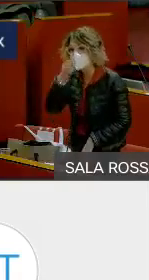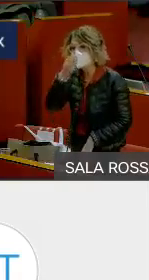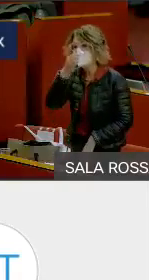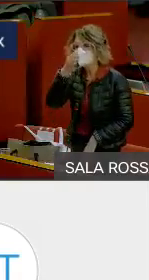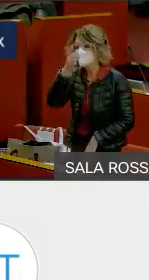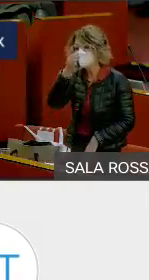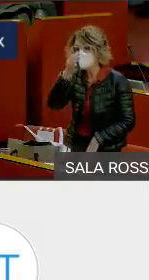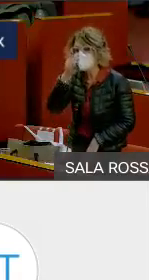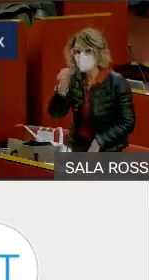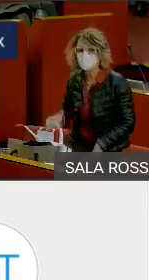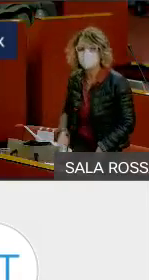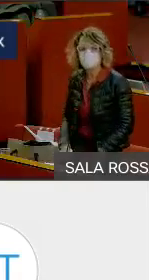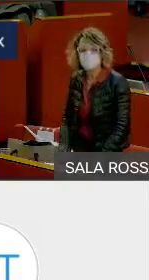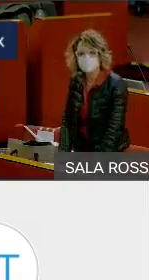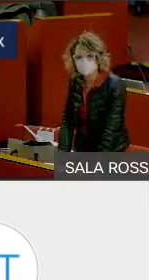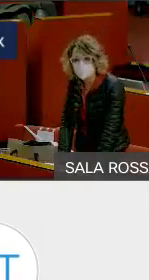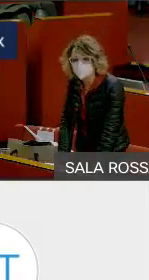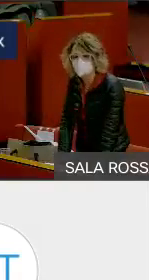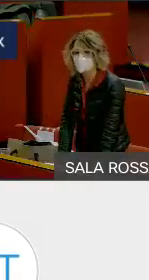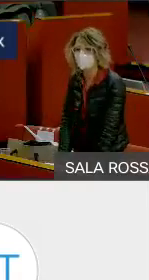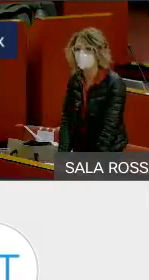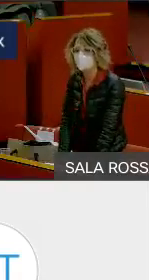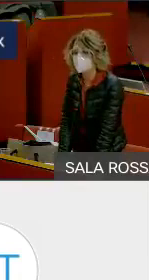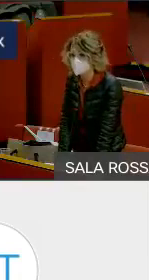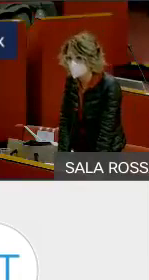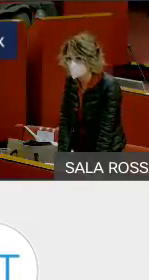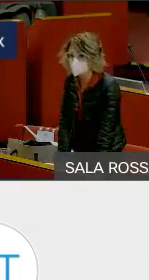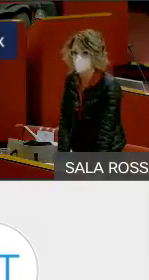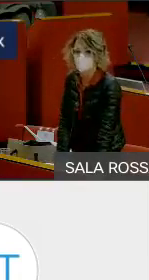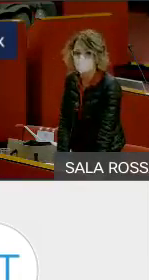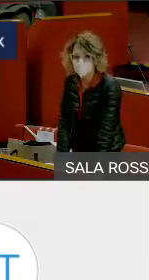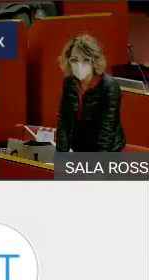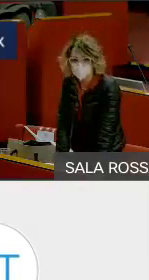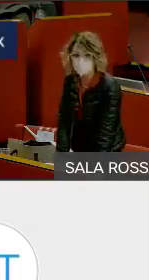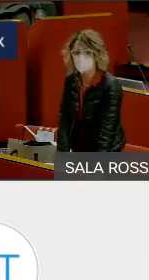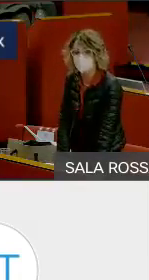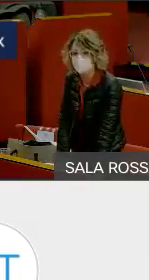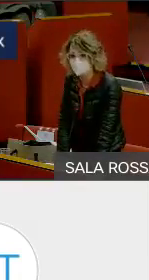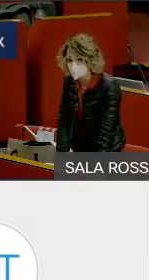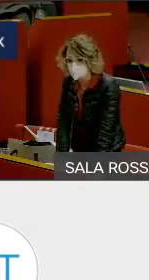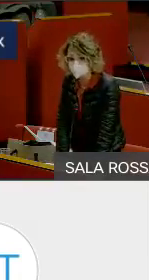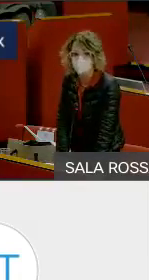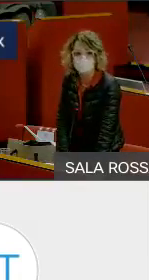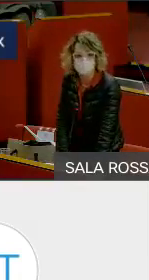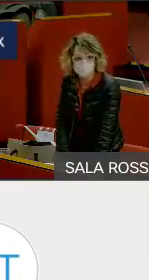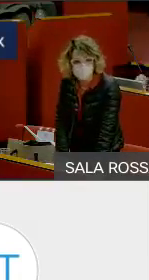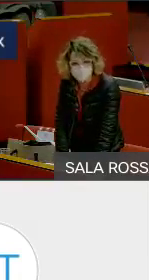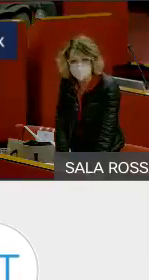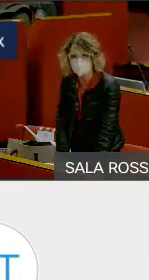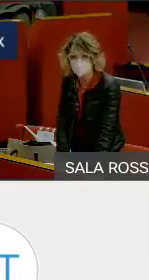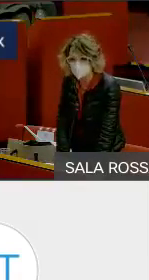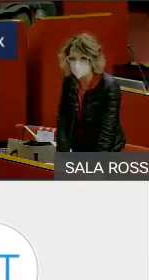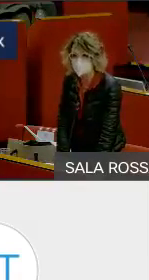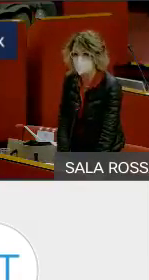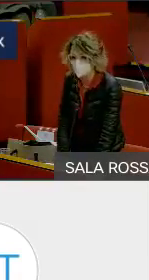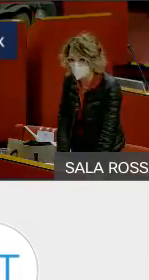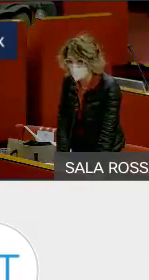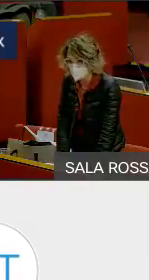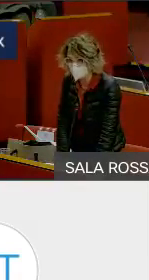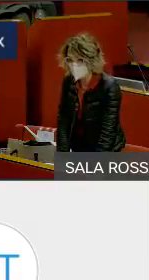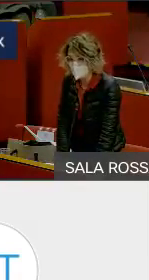su un'area importante di valorizzazione ambientale paesaggistica di qualità della vita della